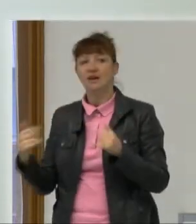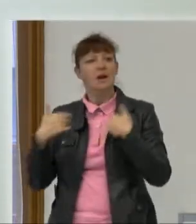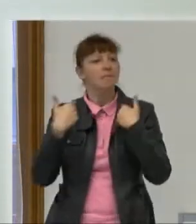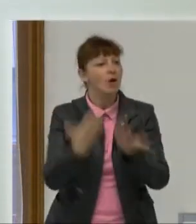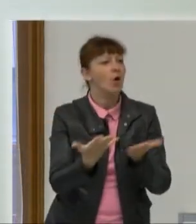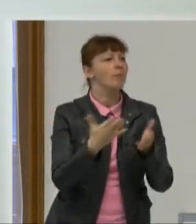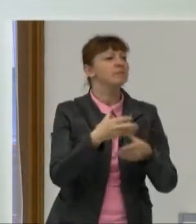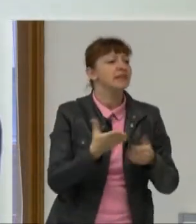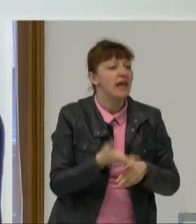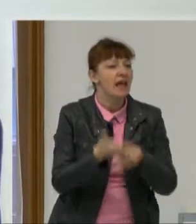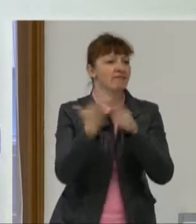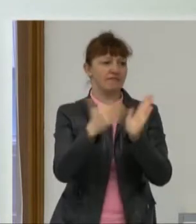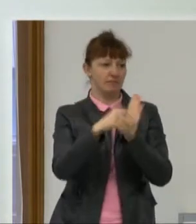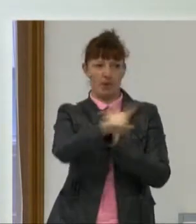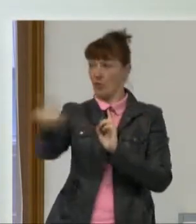bekommt.